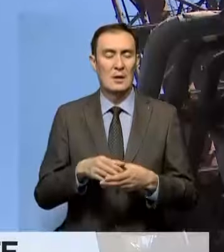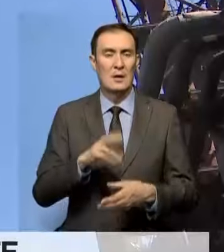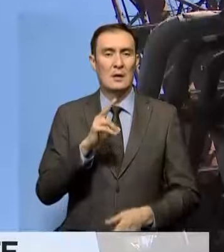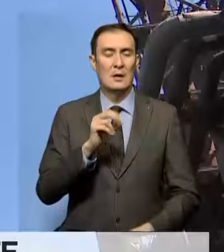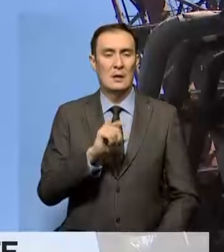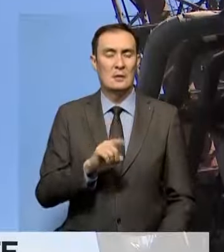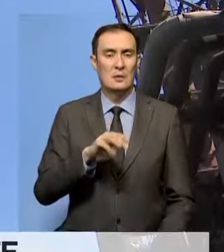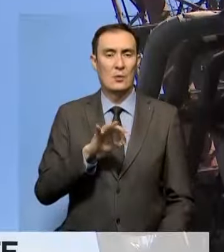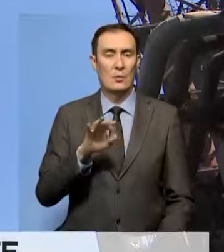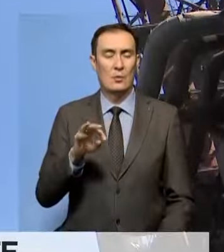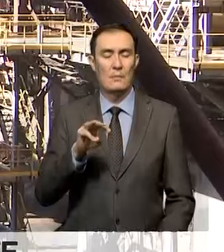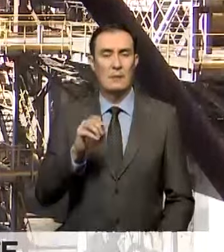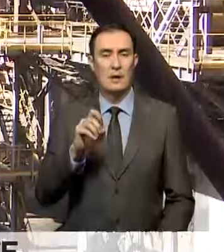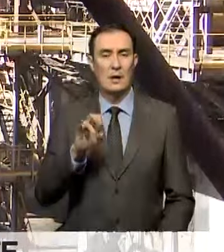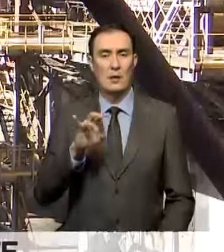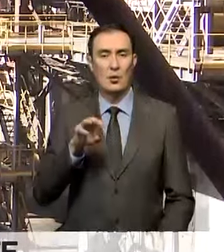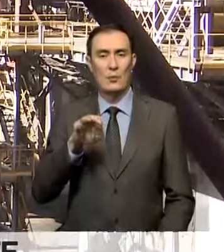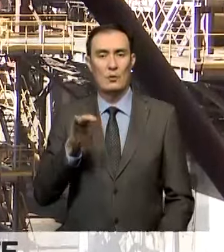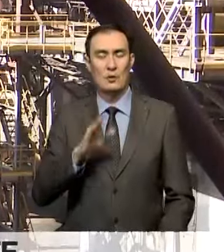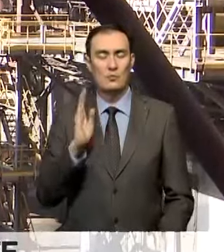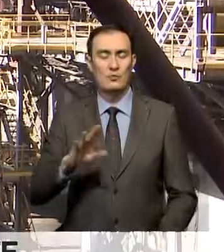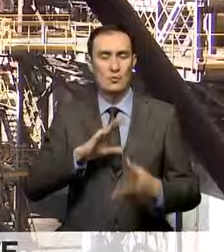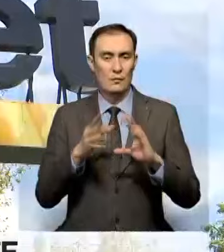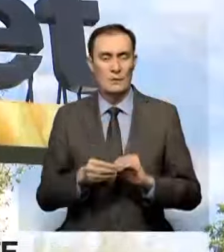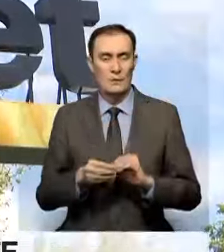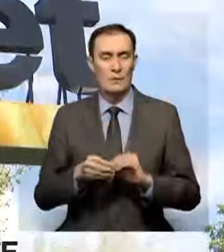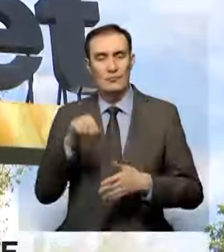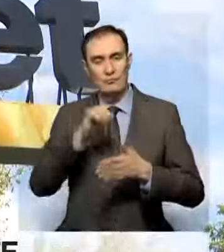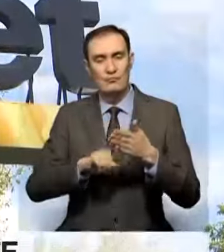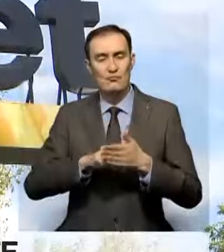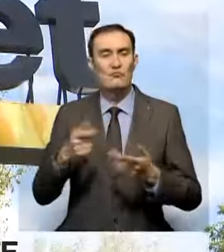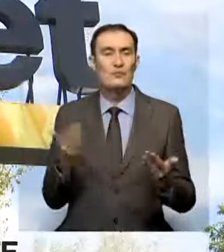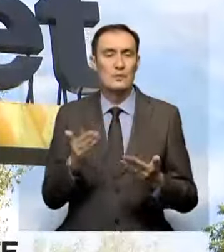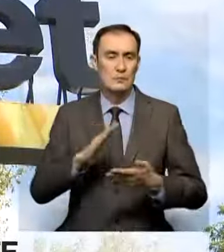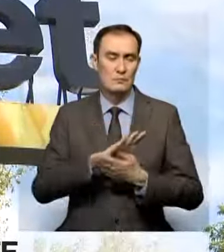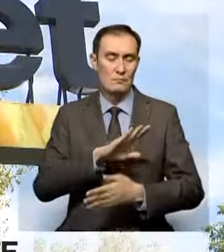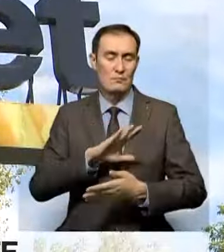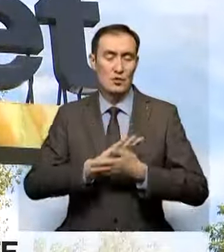«Казмеханомонтаж», по результатам которого будут установлены обстоятельства и причины.